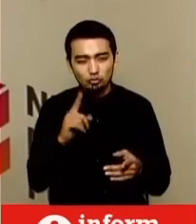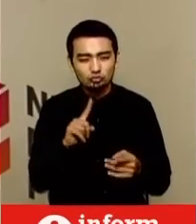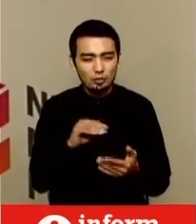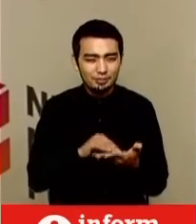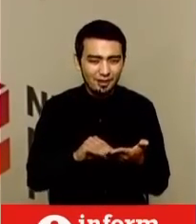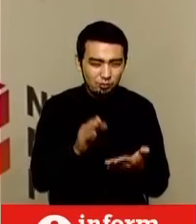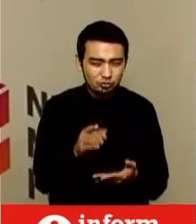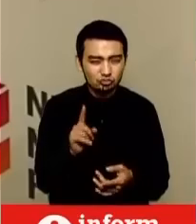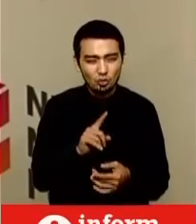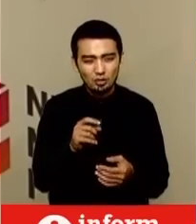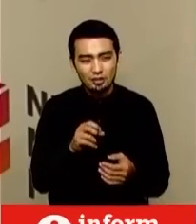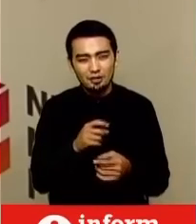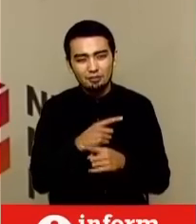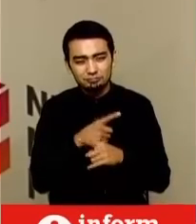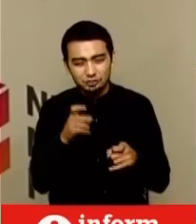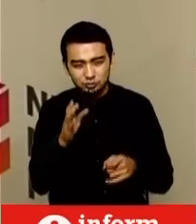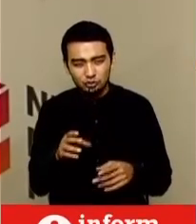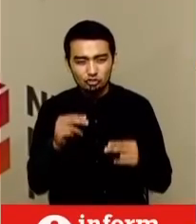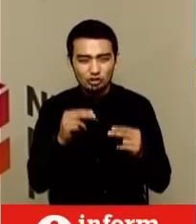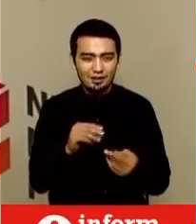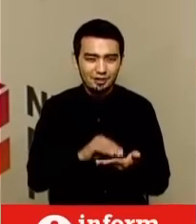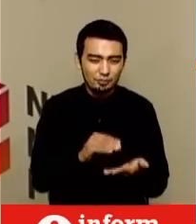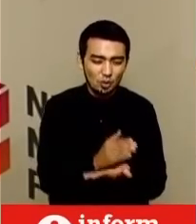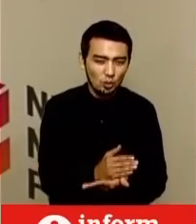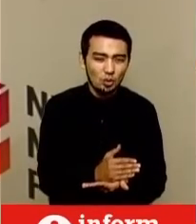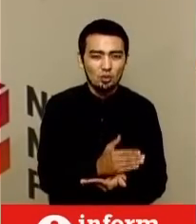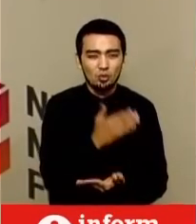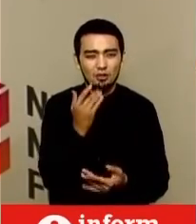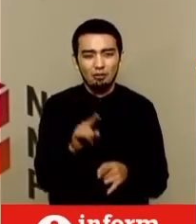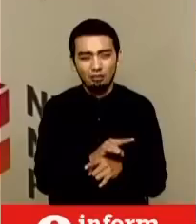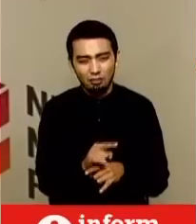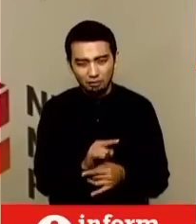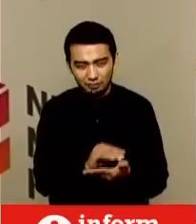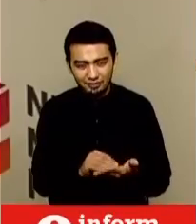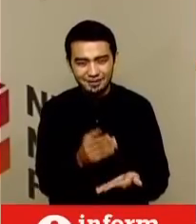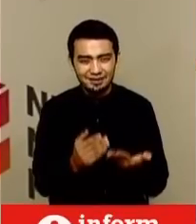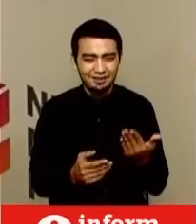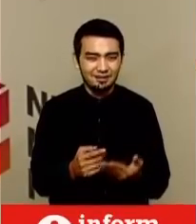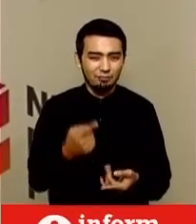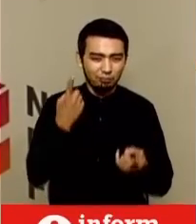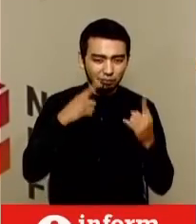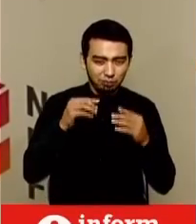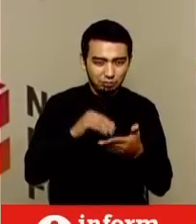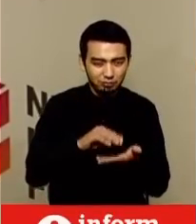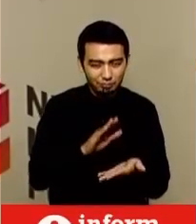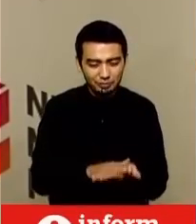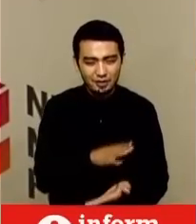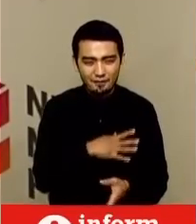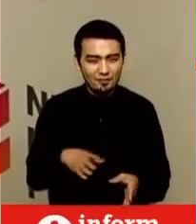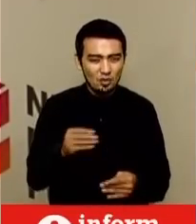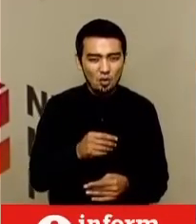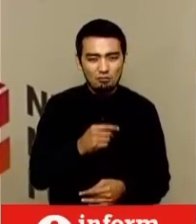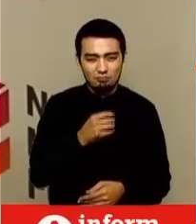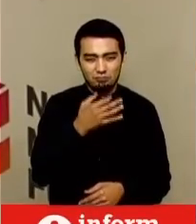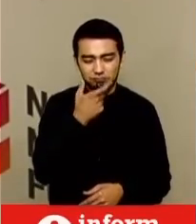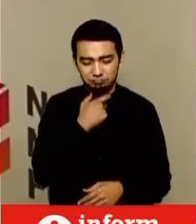жазатыныңыз, жазар кезде шындықты жазып жатырсыз ба, әлде өзіңіздің ойдан құрастырып жаздыңыз ба, оның барлығына жауапкершілік бар